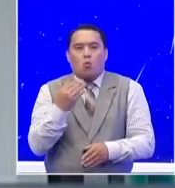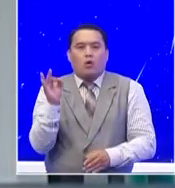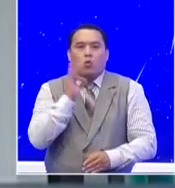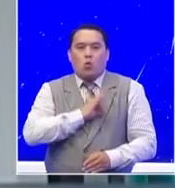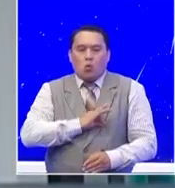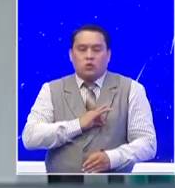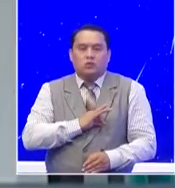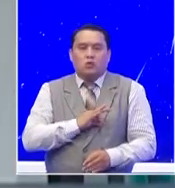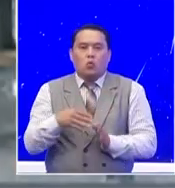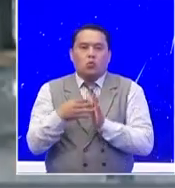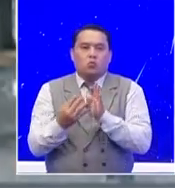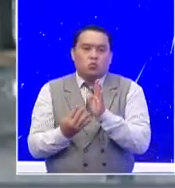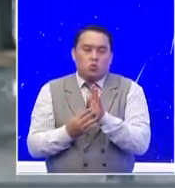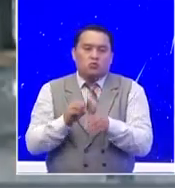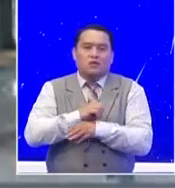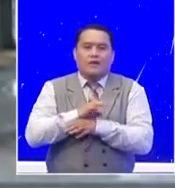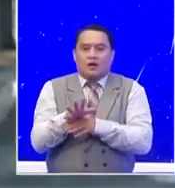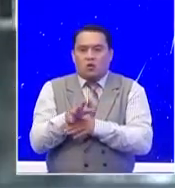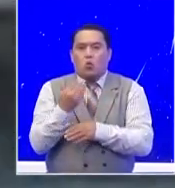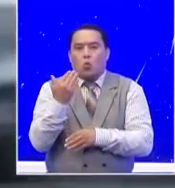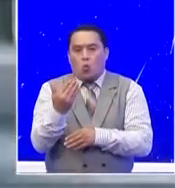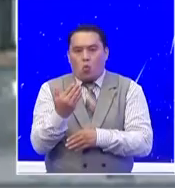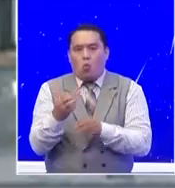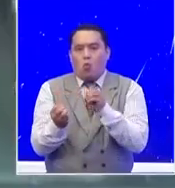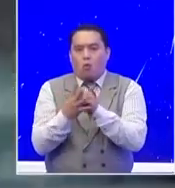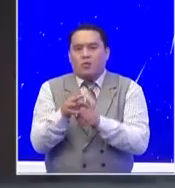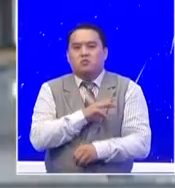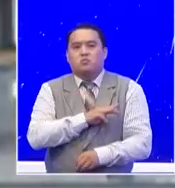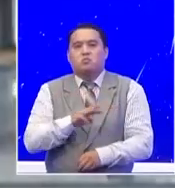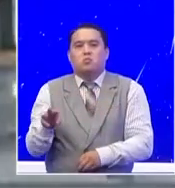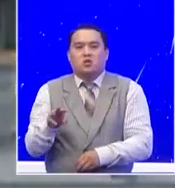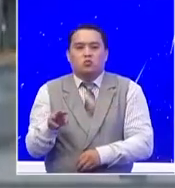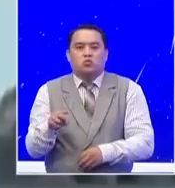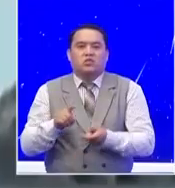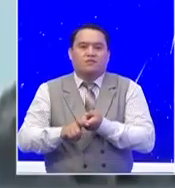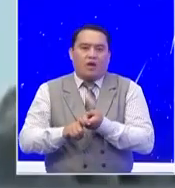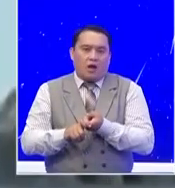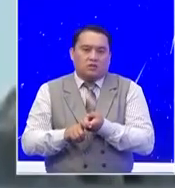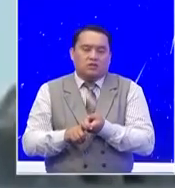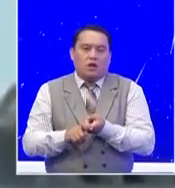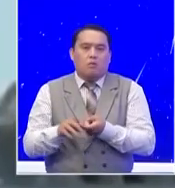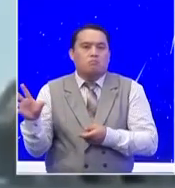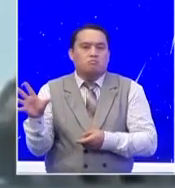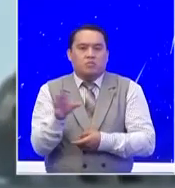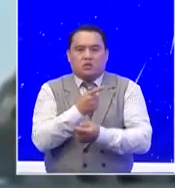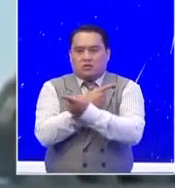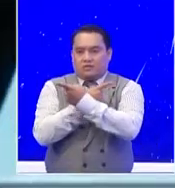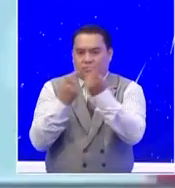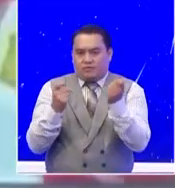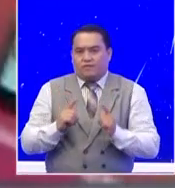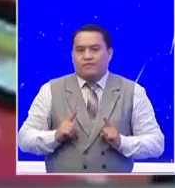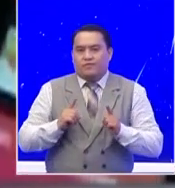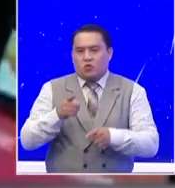қолданушы COVID-19 дертін жұқтырып алса, онымен 15 минуттан аса уақыт қатынаста болған адамның барлығына хабарлама